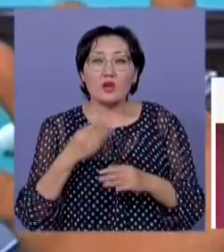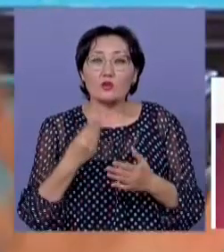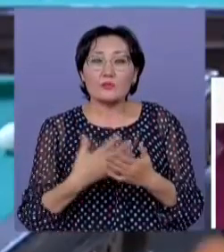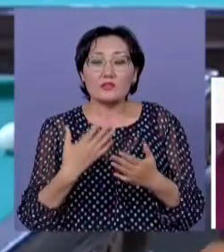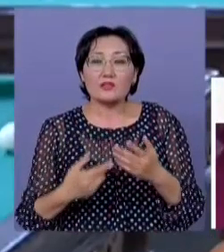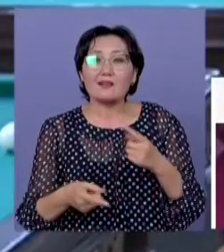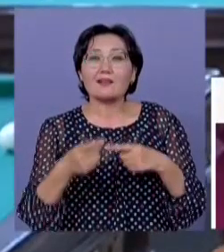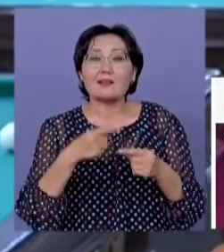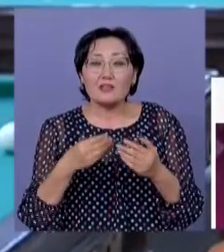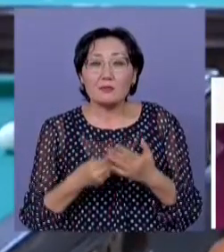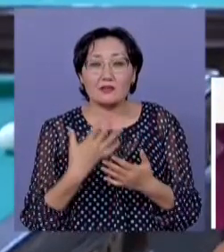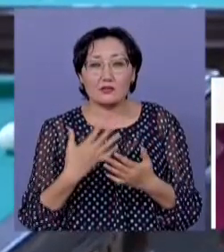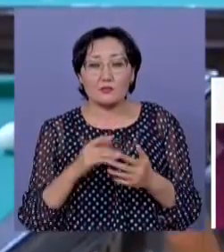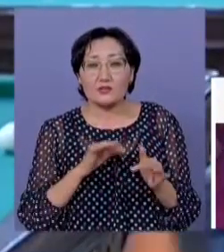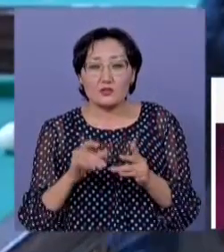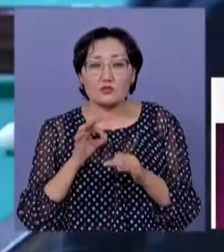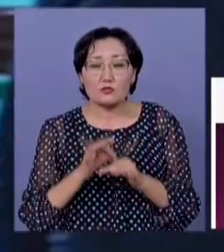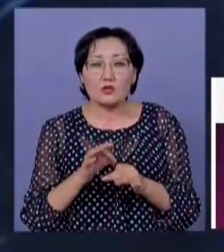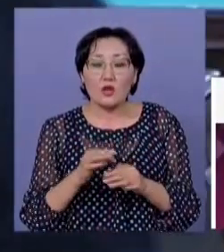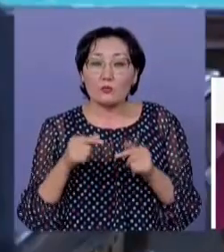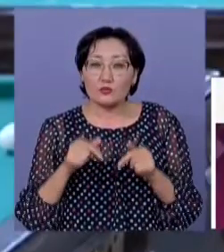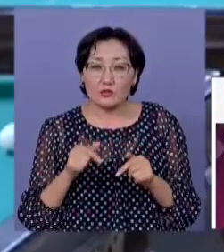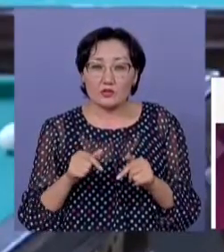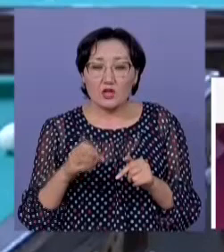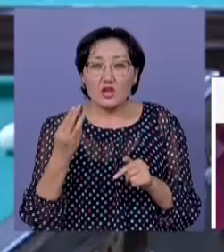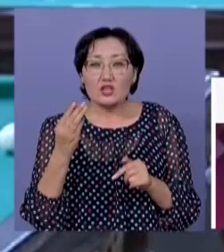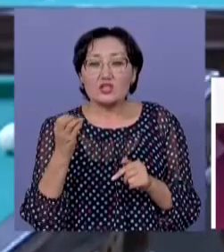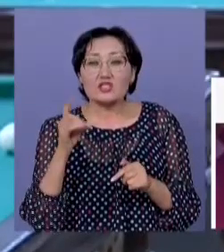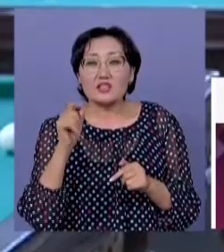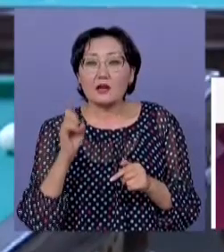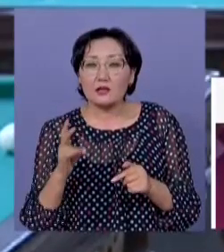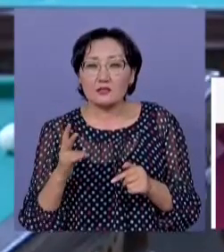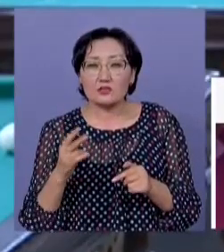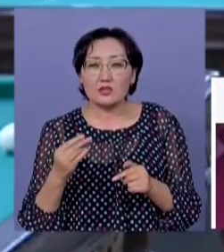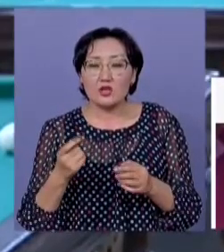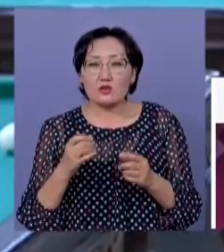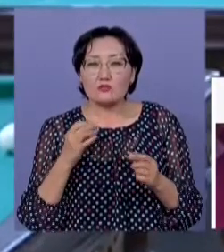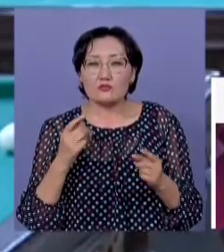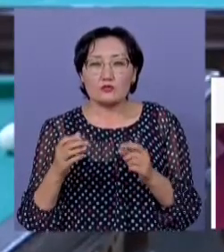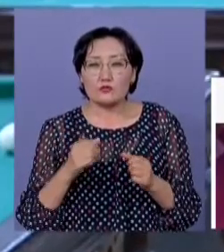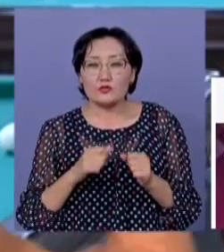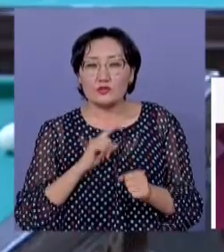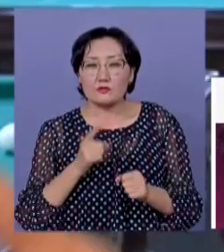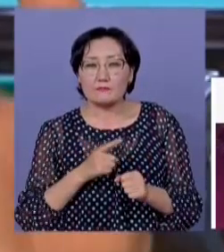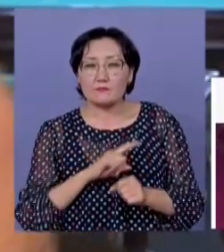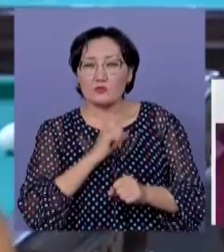бағалау процесі жүріп жатыр. Міне мұндай жерлерде шерхандардың жарқылдаған найзағайдай